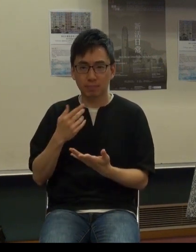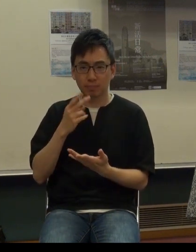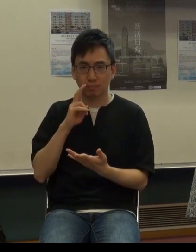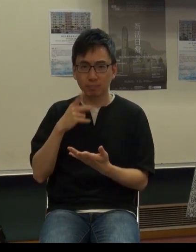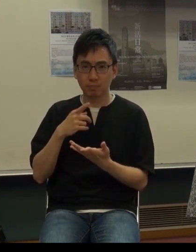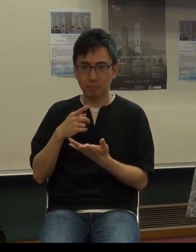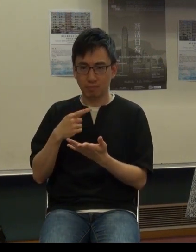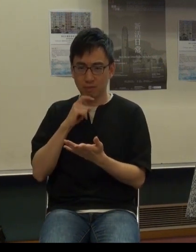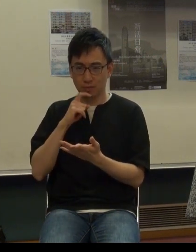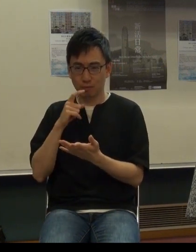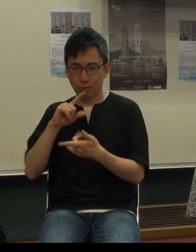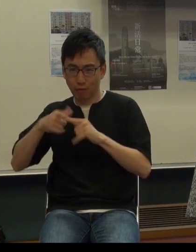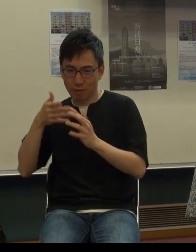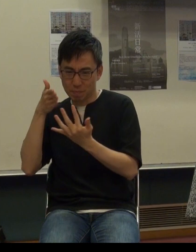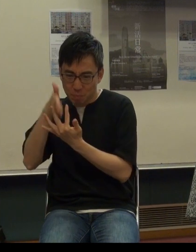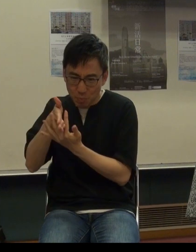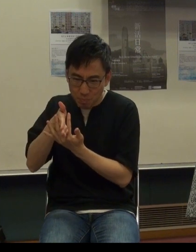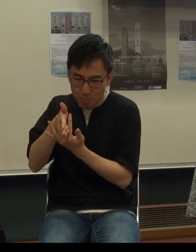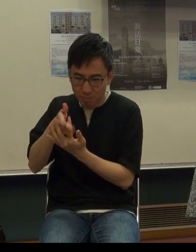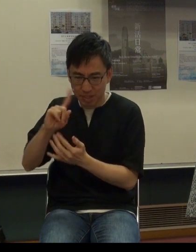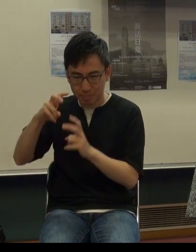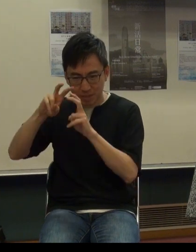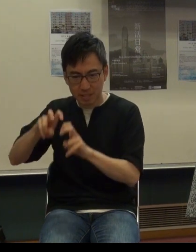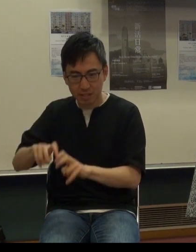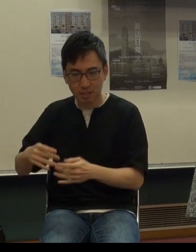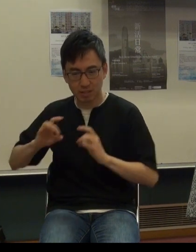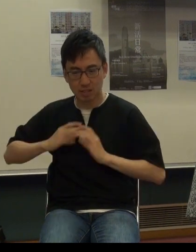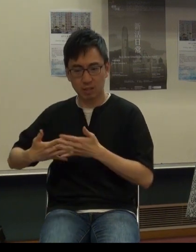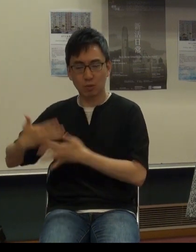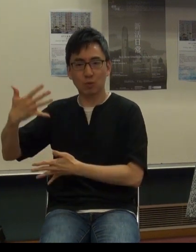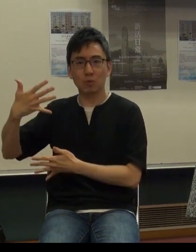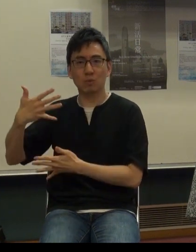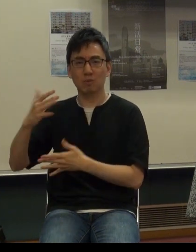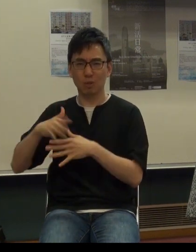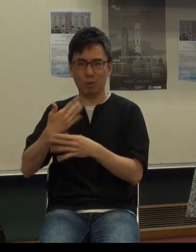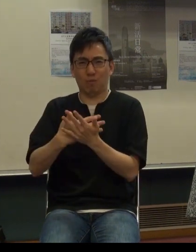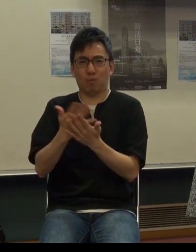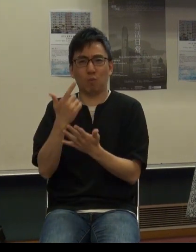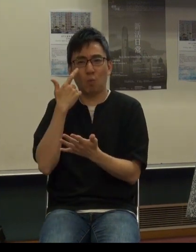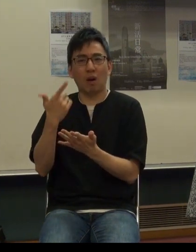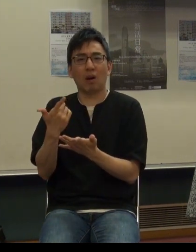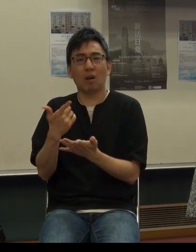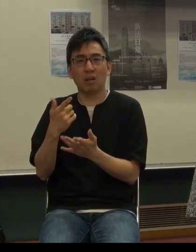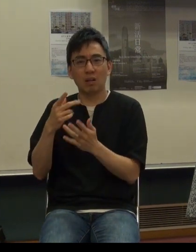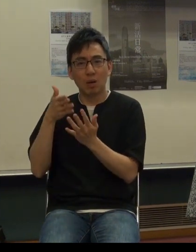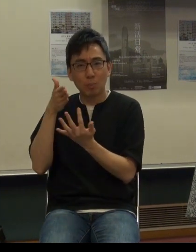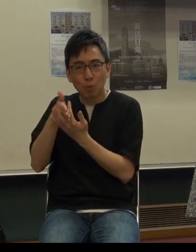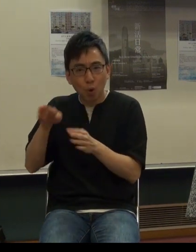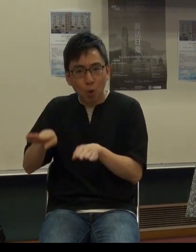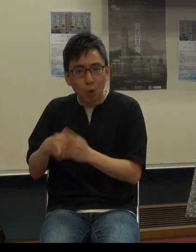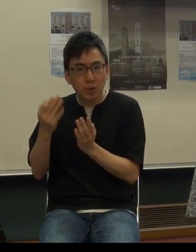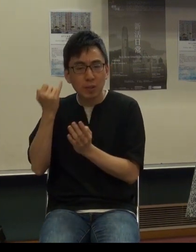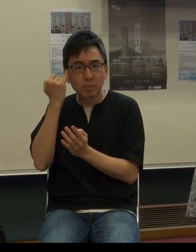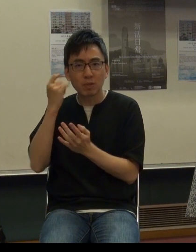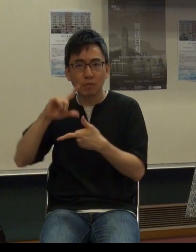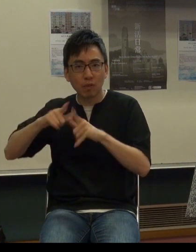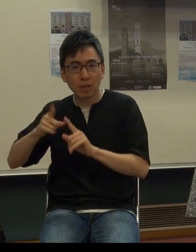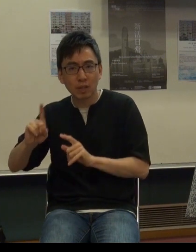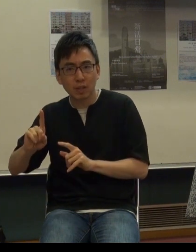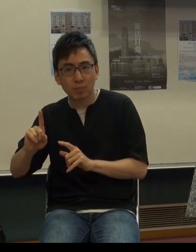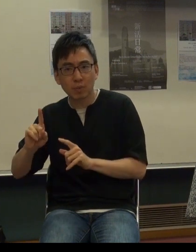乎未有一個切入點咧，點樣去研究呢啲嘅私人建築？因為佢好多嚇，因為佢好多。咁我哋應該用一個乜嘢嘅方